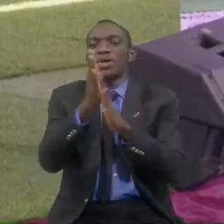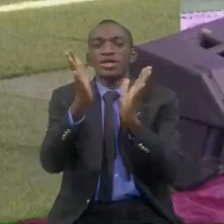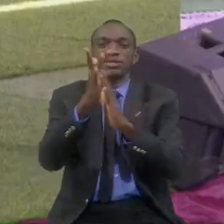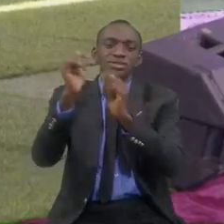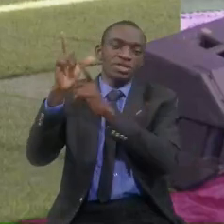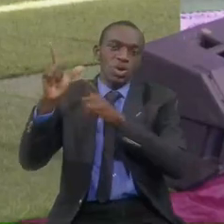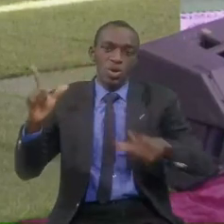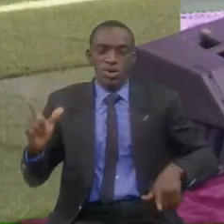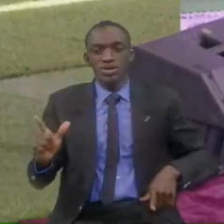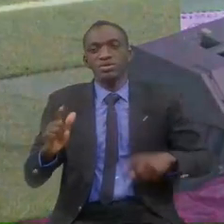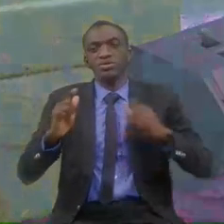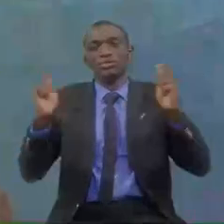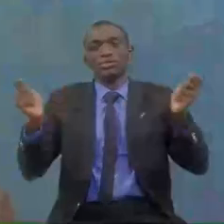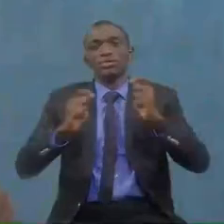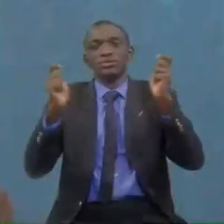Gloire à Dieu.